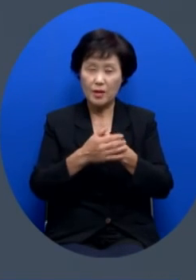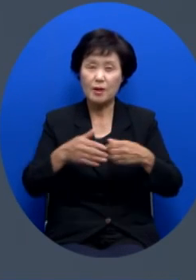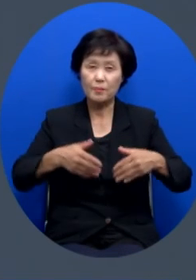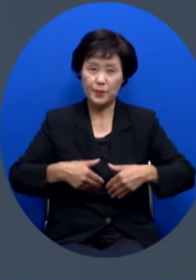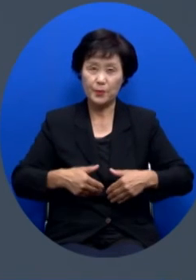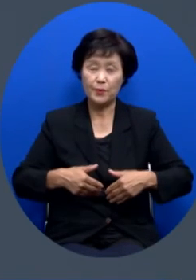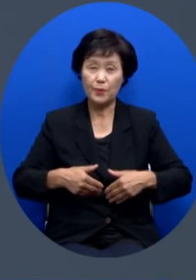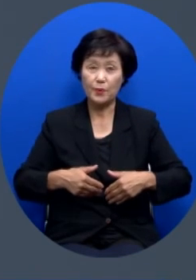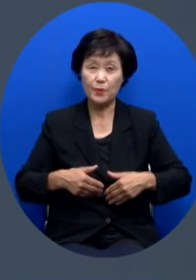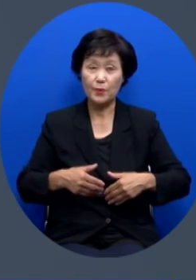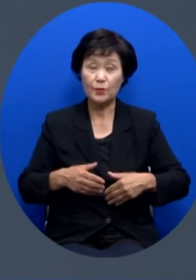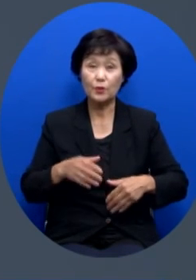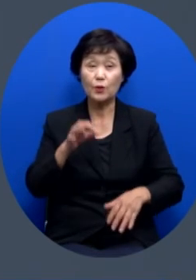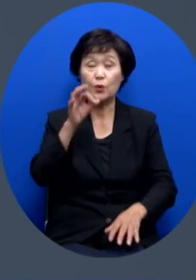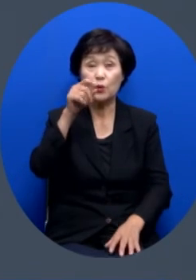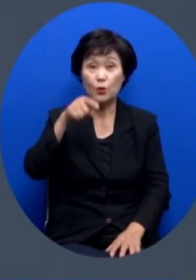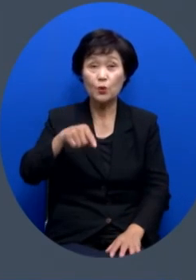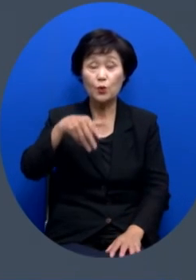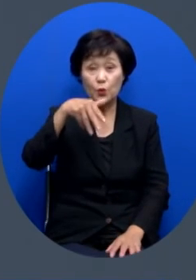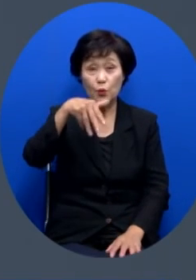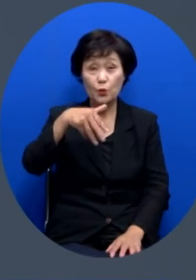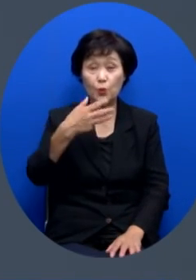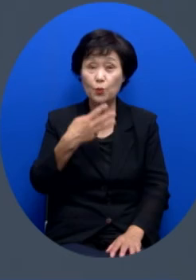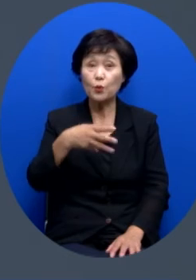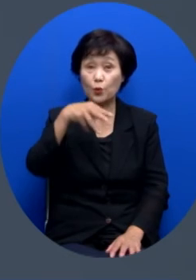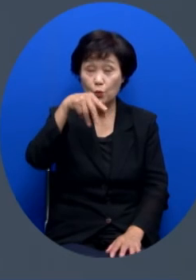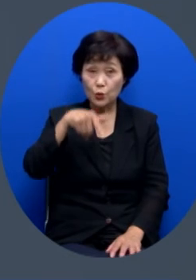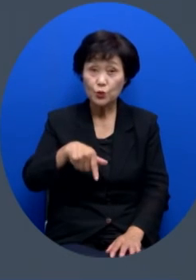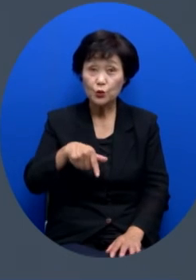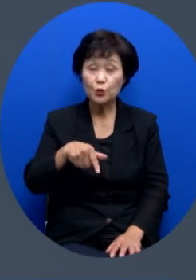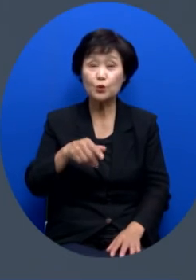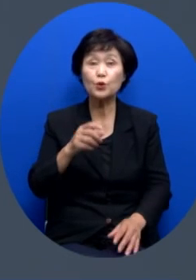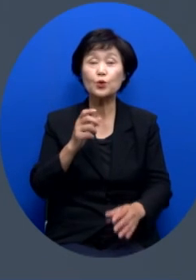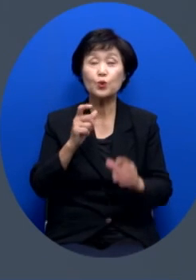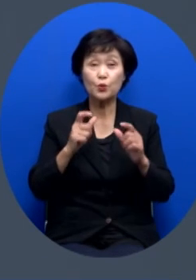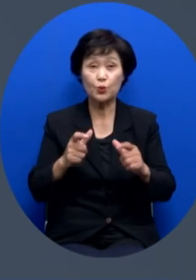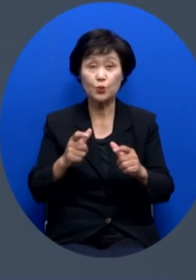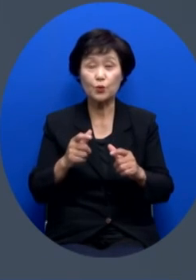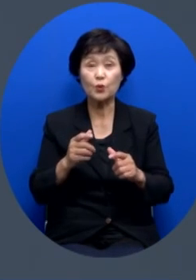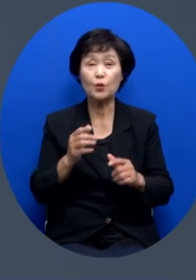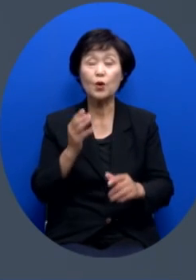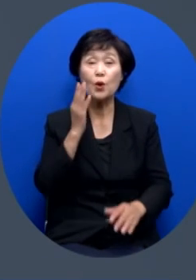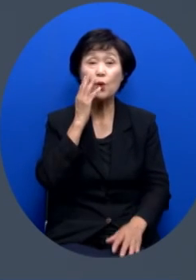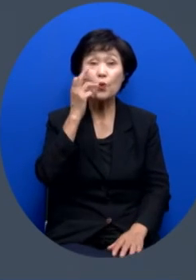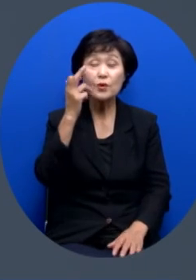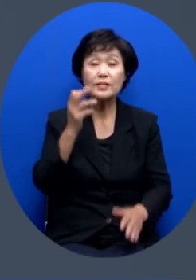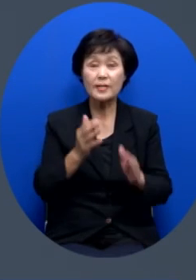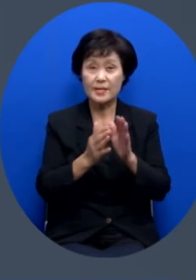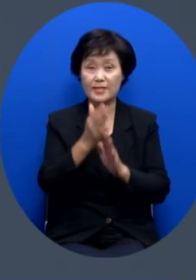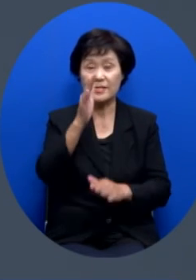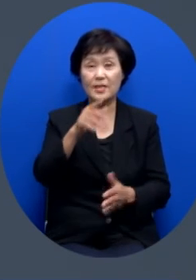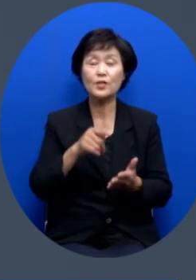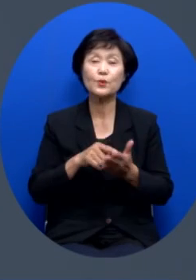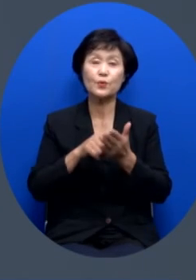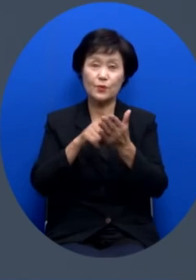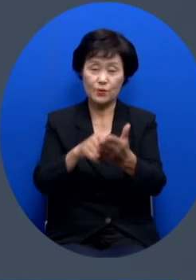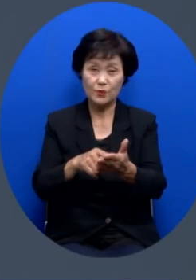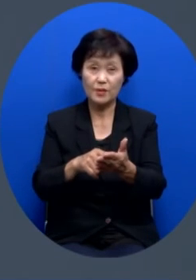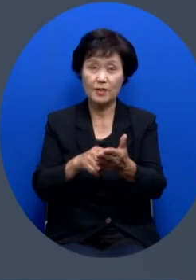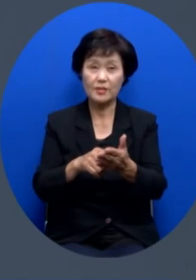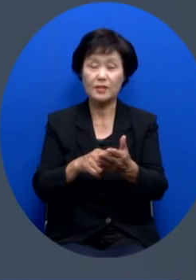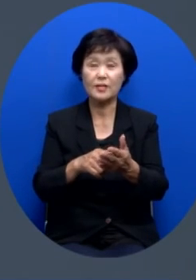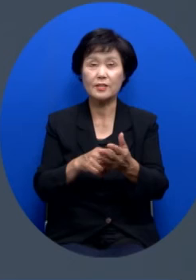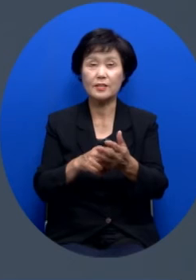우리 울 쭉 은 그리고 울산시 에 요청을 해서 에 지금 활발하게 예